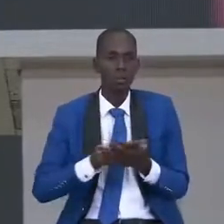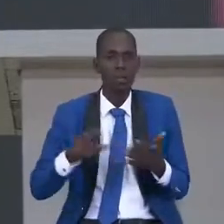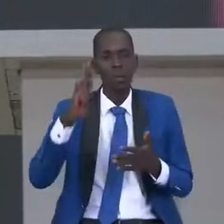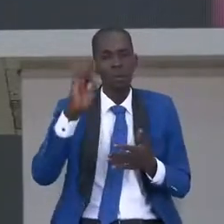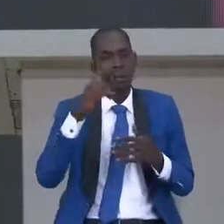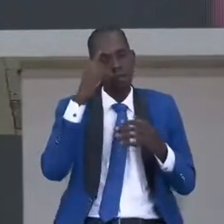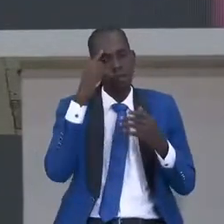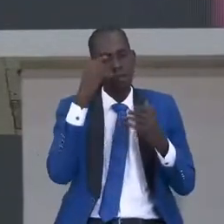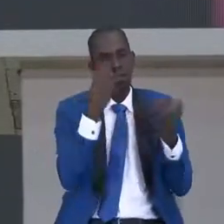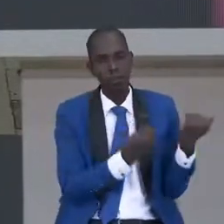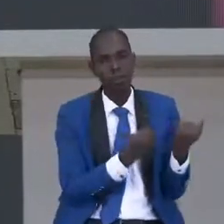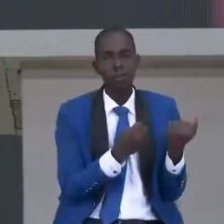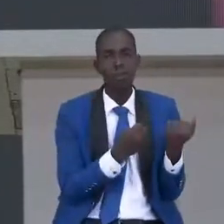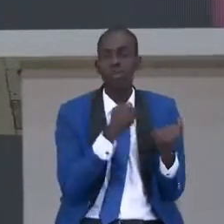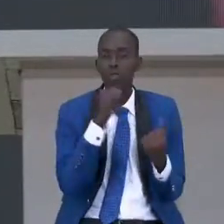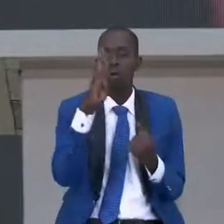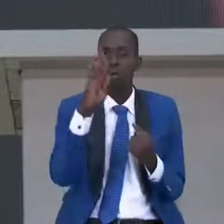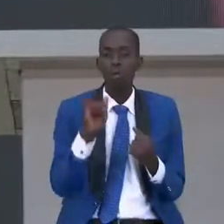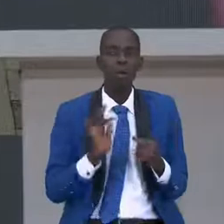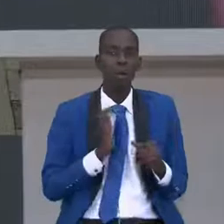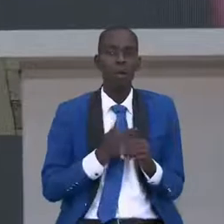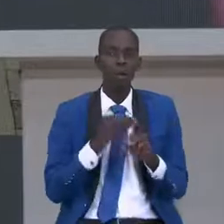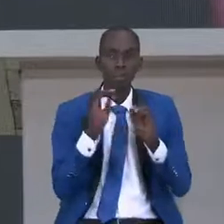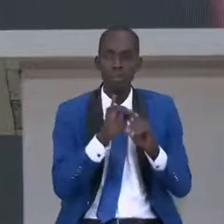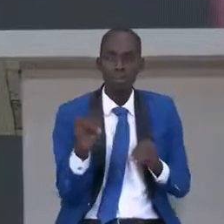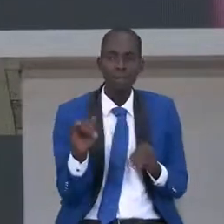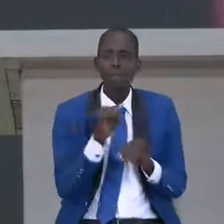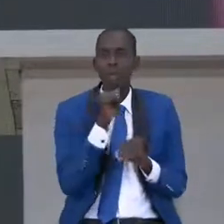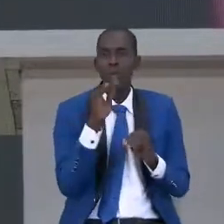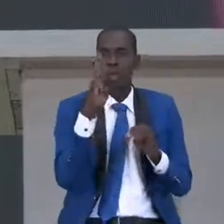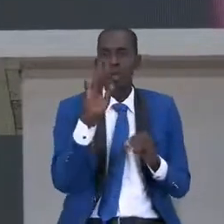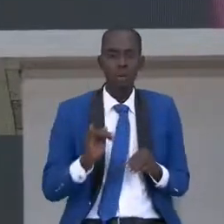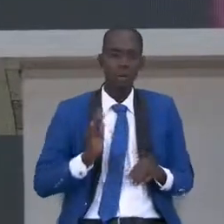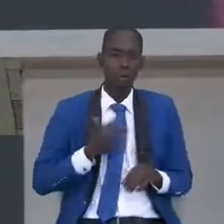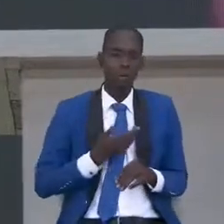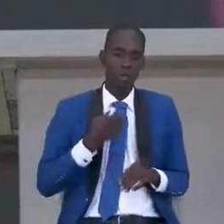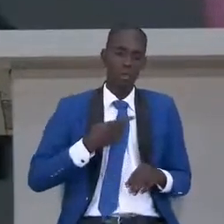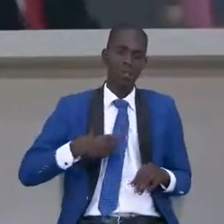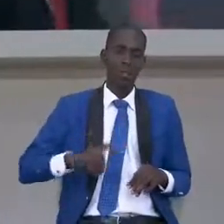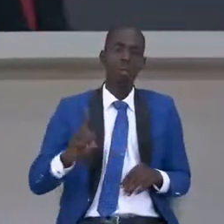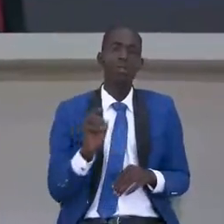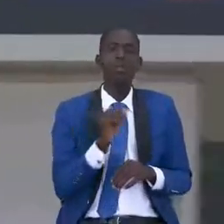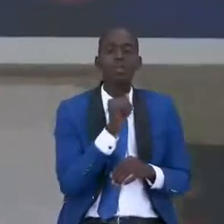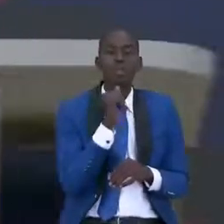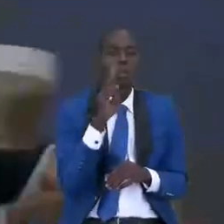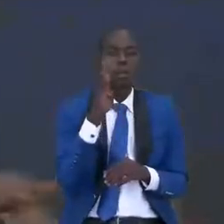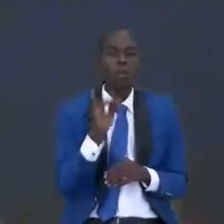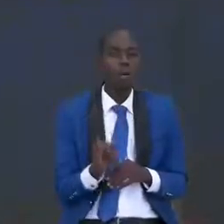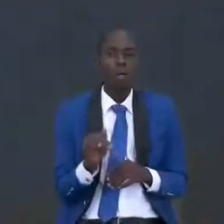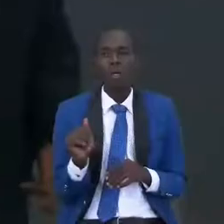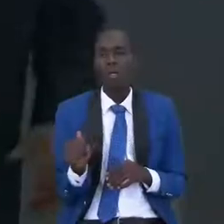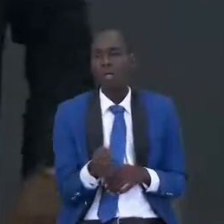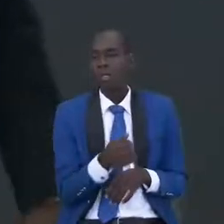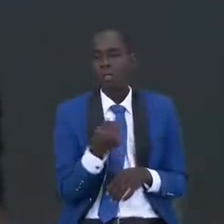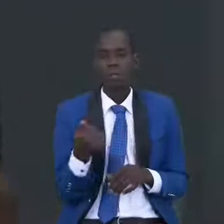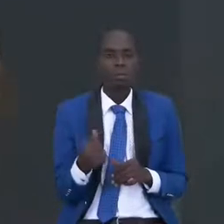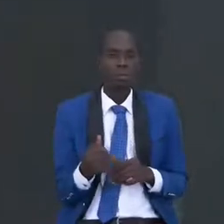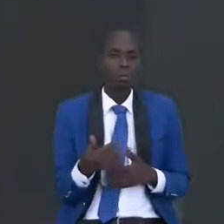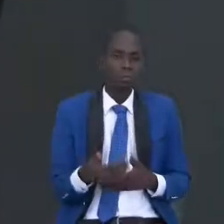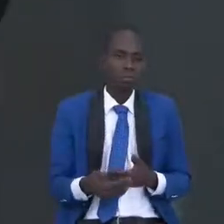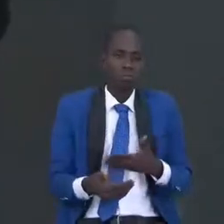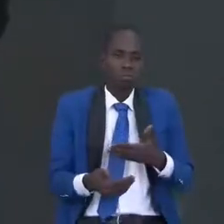par la doctrine, pas la foi. Ce n'est pas par la dénomination, pas la foi. Ce n'est pas par des